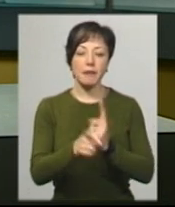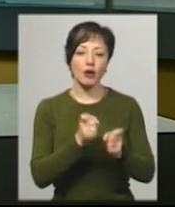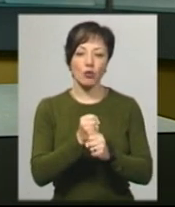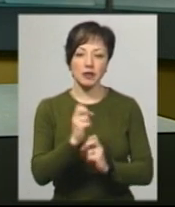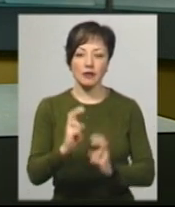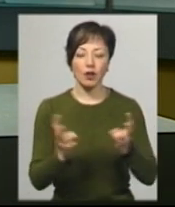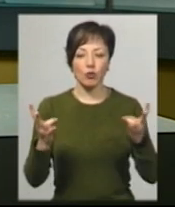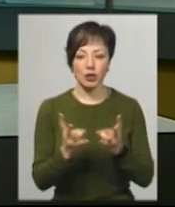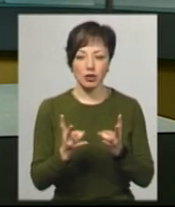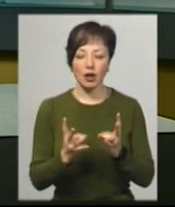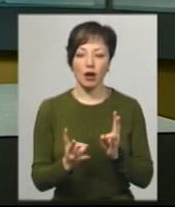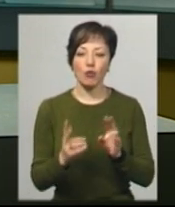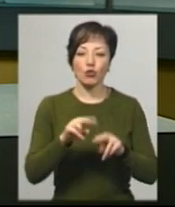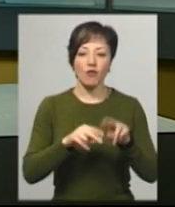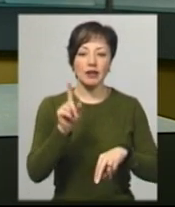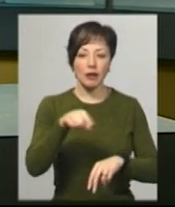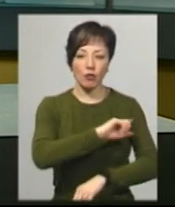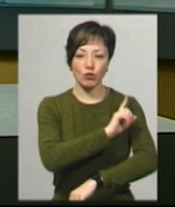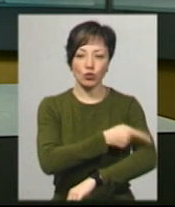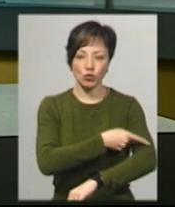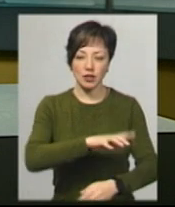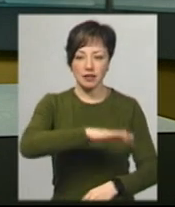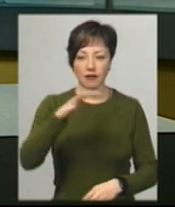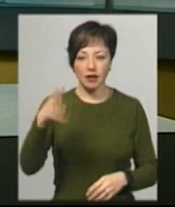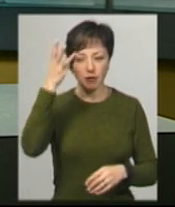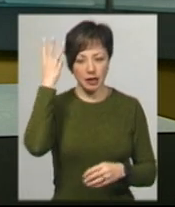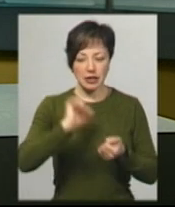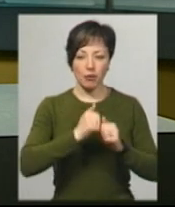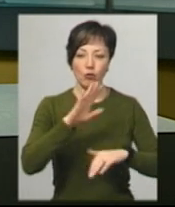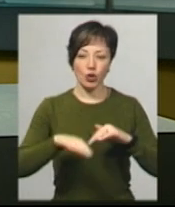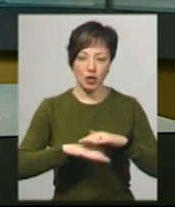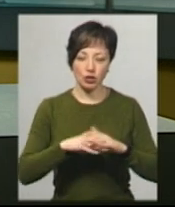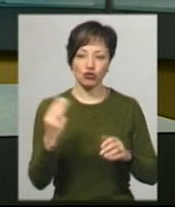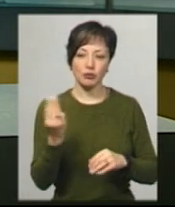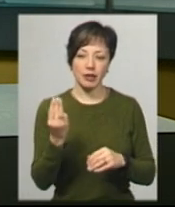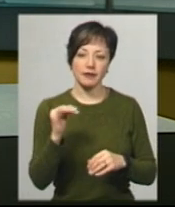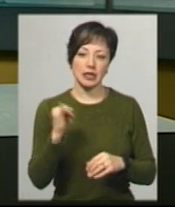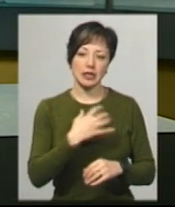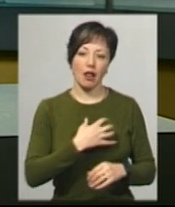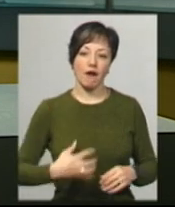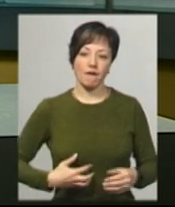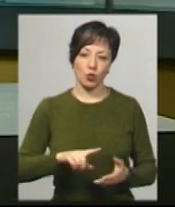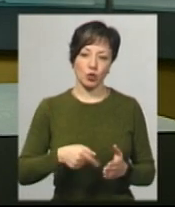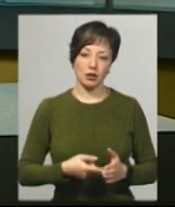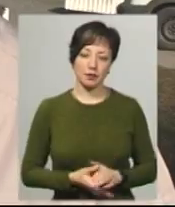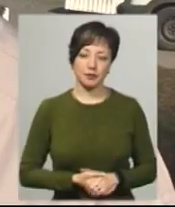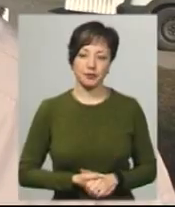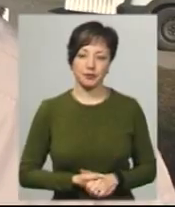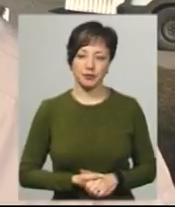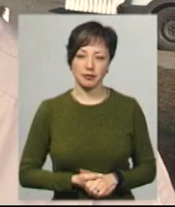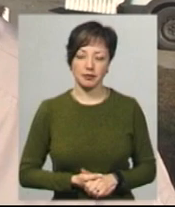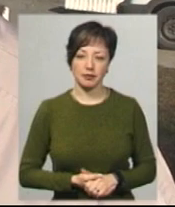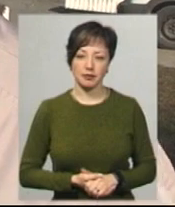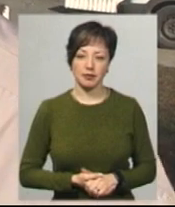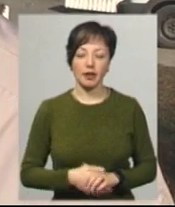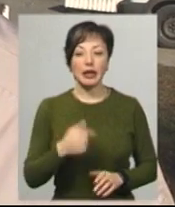заводи необхідно встановлювати там, де потужні звалища – у Хмельницькому, Кам'янці-Подільському, Шепетівці та Славуті. Я